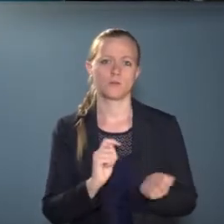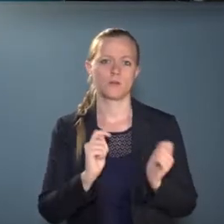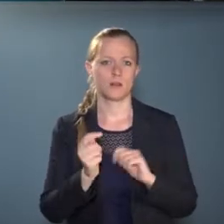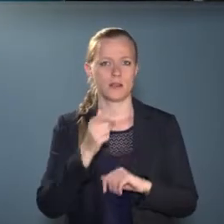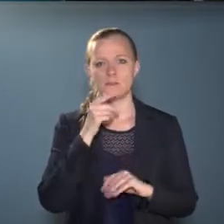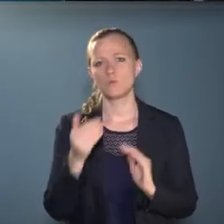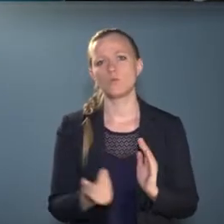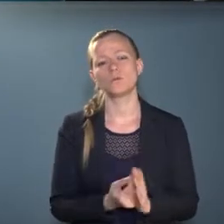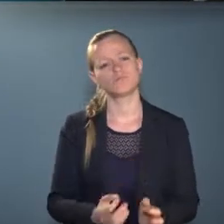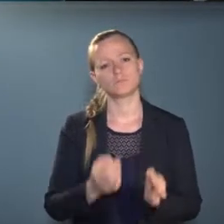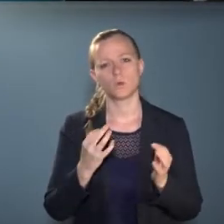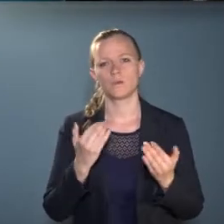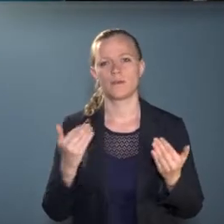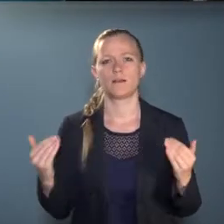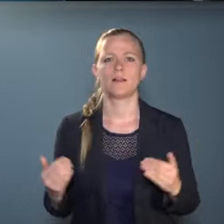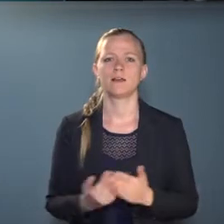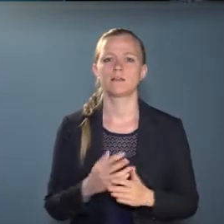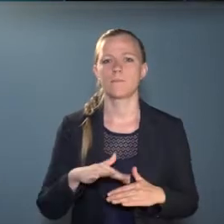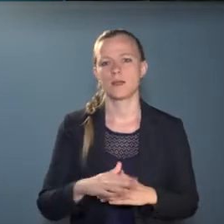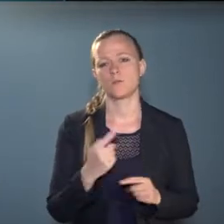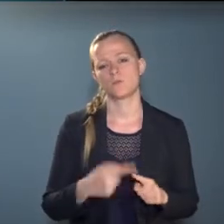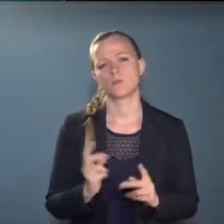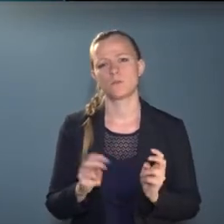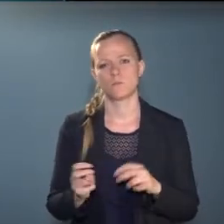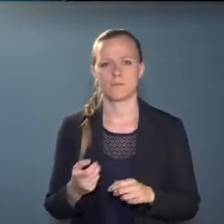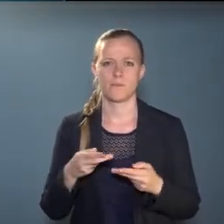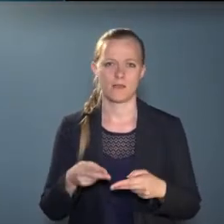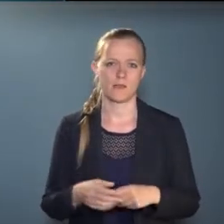kerülnek, új korszerű burkolatot kapnak, illetve új pályákat fog még építeni.